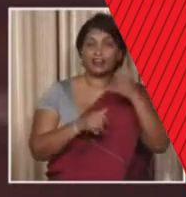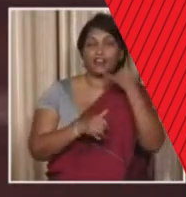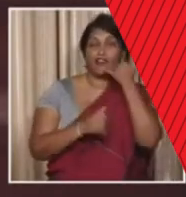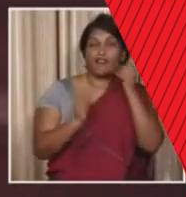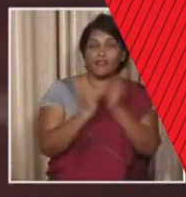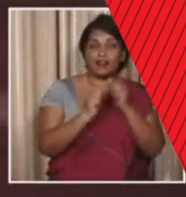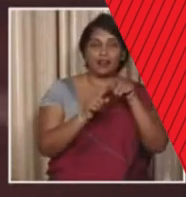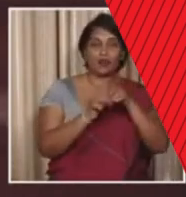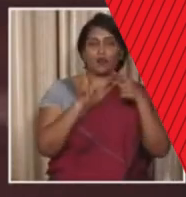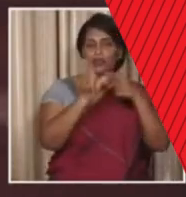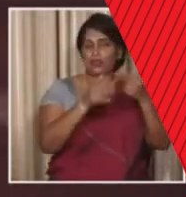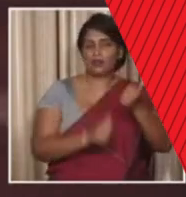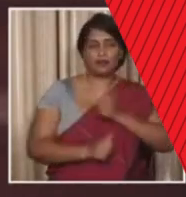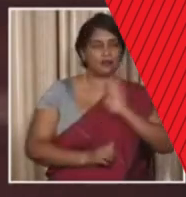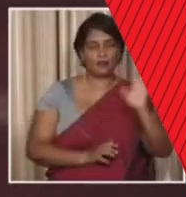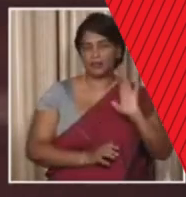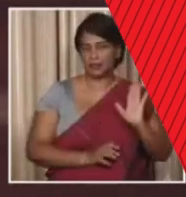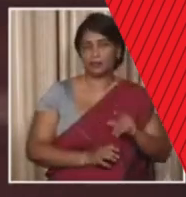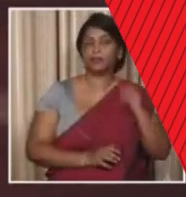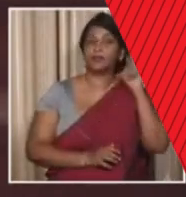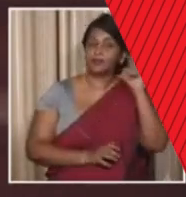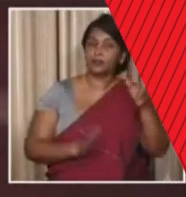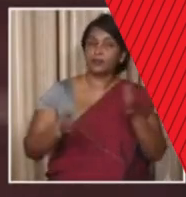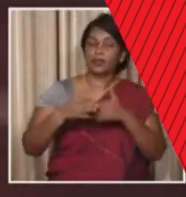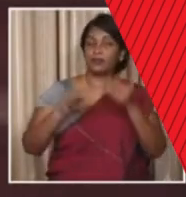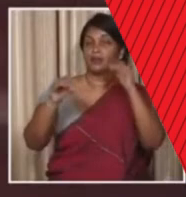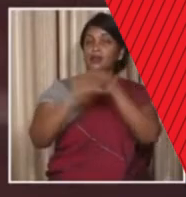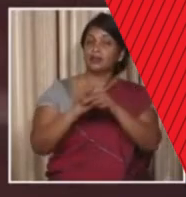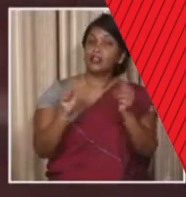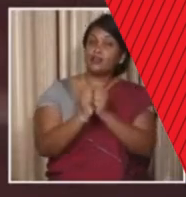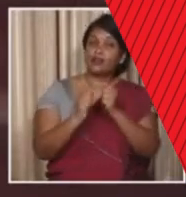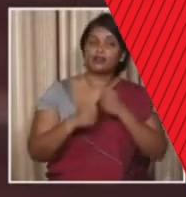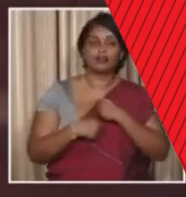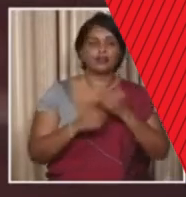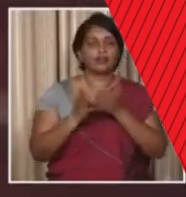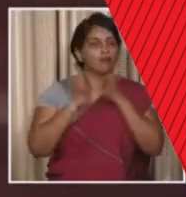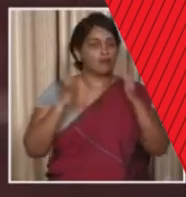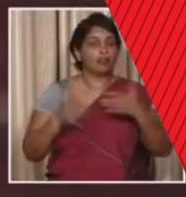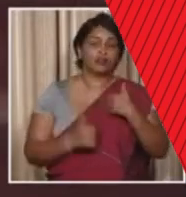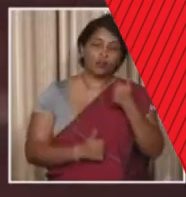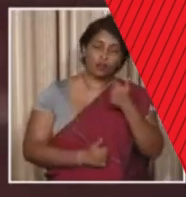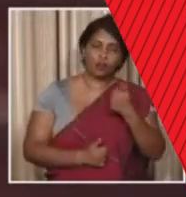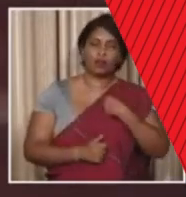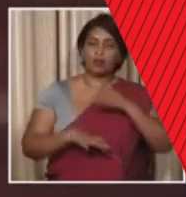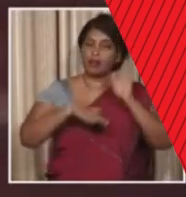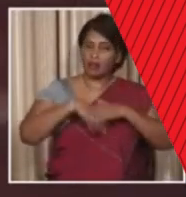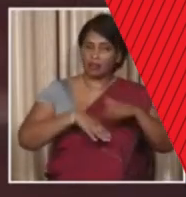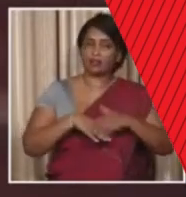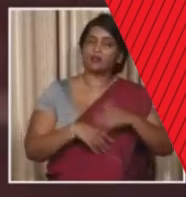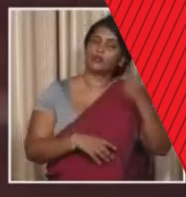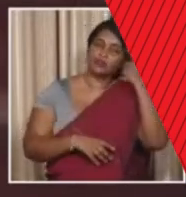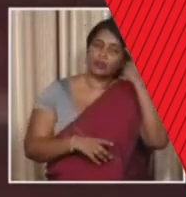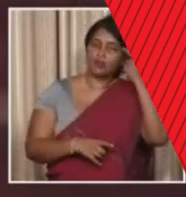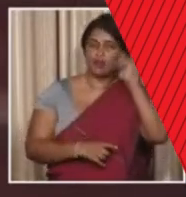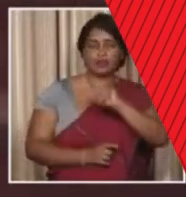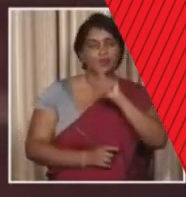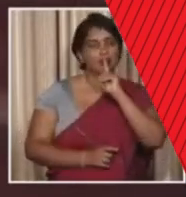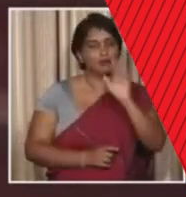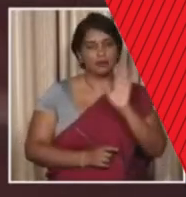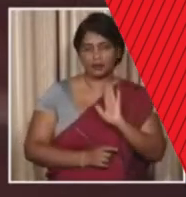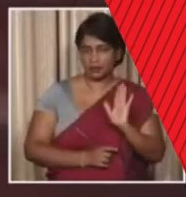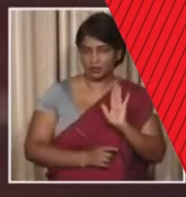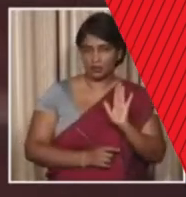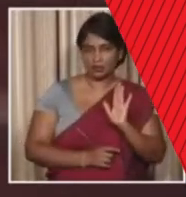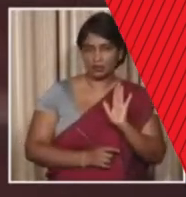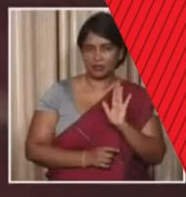එතනින් එහාට ඔවුන් කැබිනට් වලට ගිහිල්ලා කරපු දේවල් ගැන මම ඊට වඩා හොඳට අත්දැකීමෙන් දන් නිසා මං ඒව ගැන කතා කරන්න Honorable member you